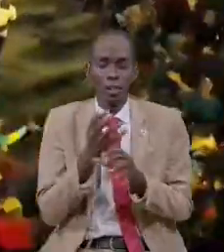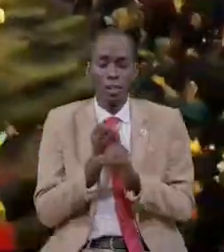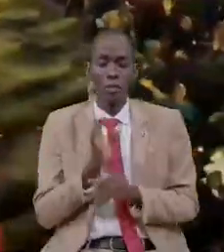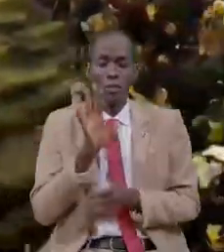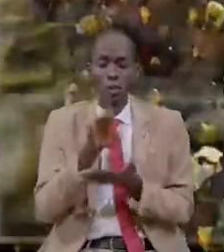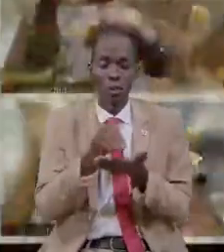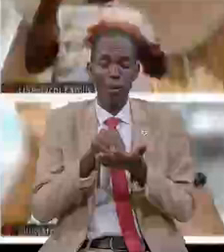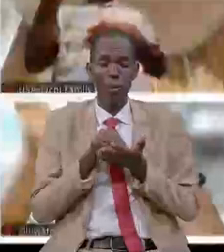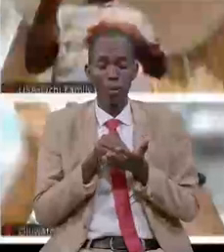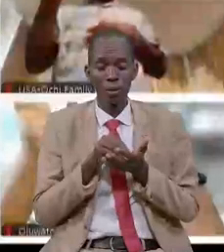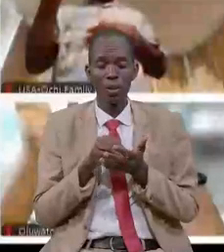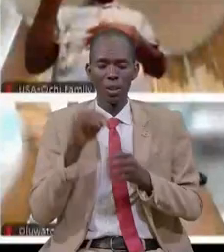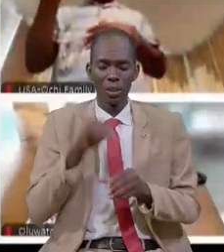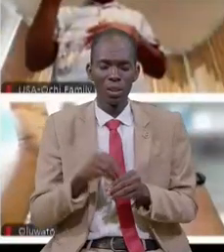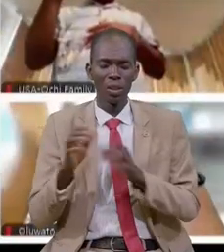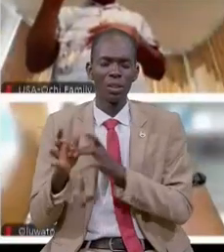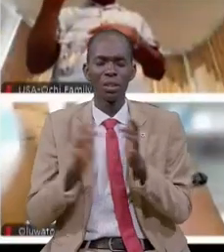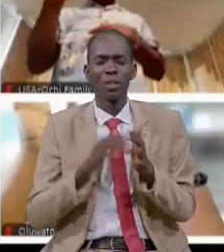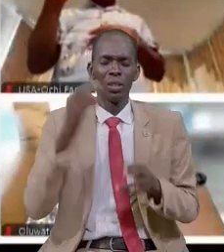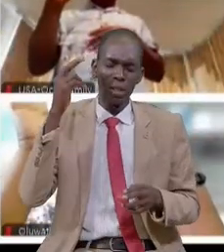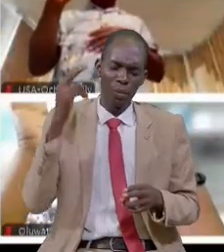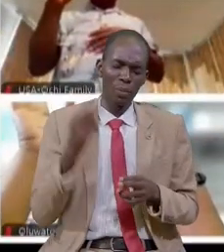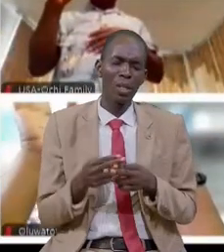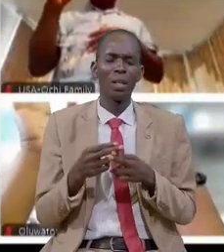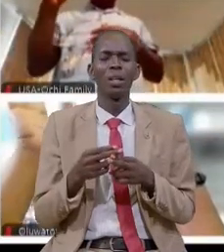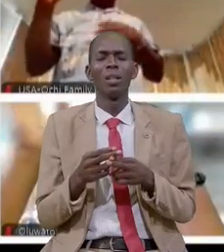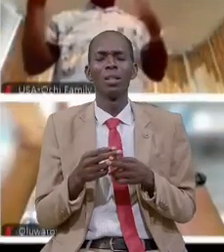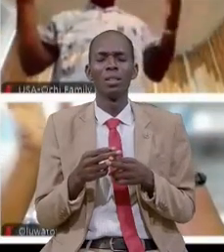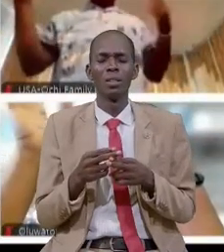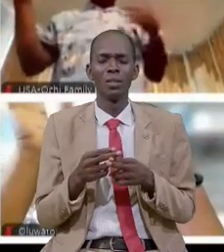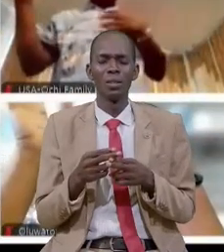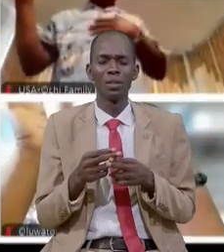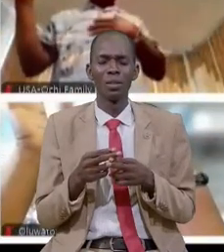Reçois ton miracle au nom de Jésus.